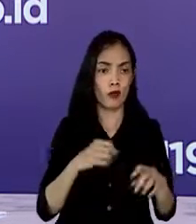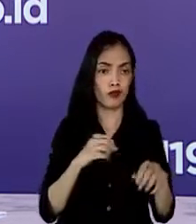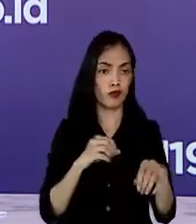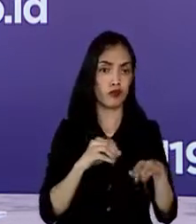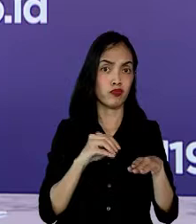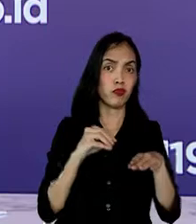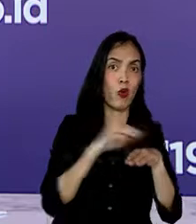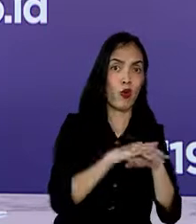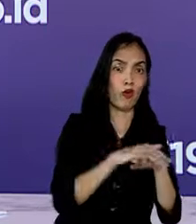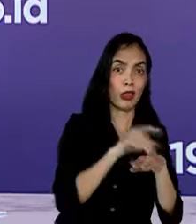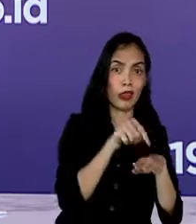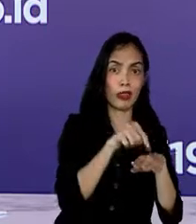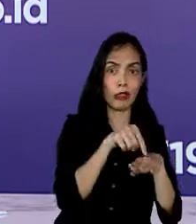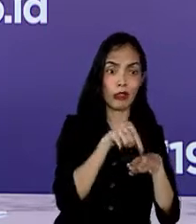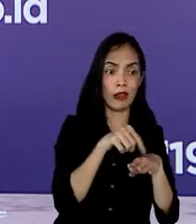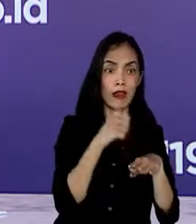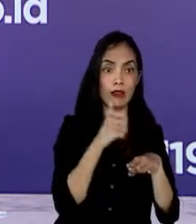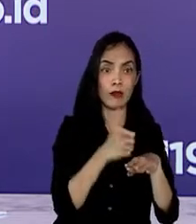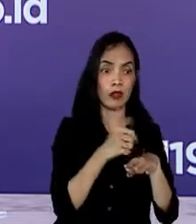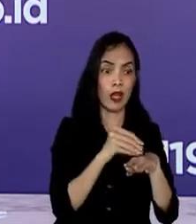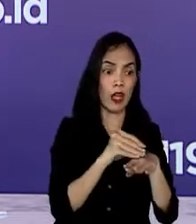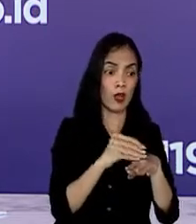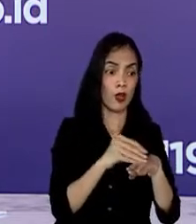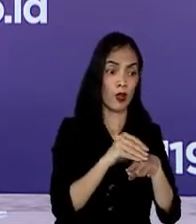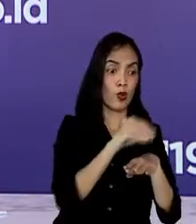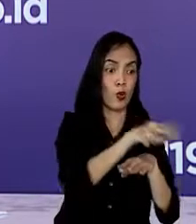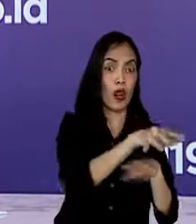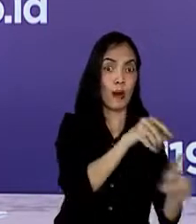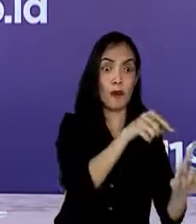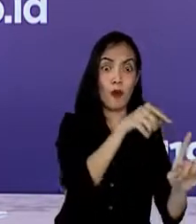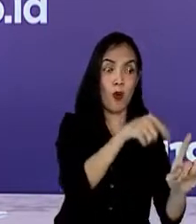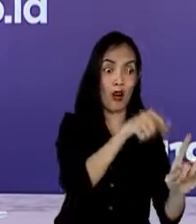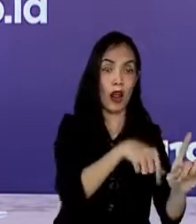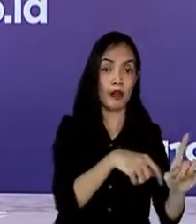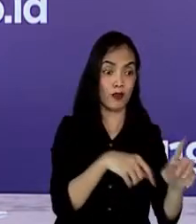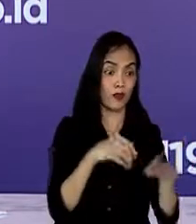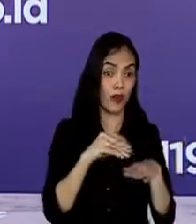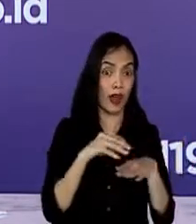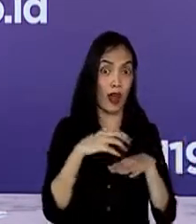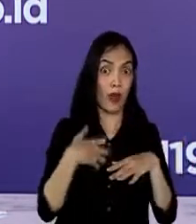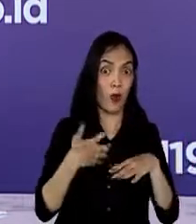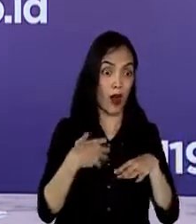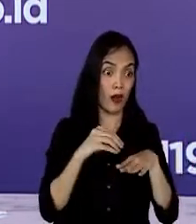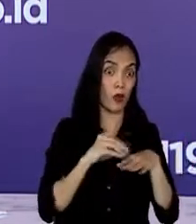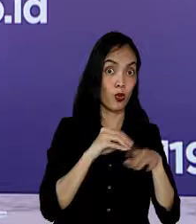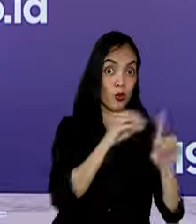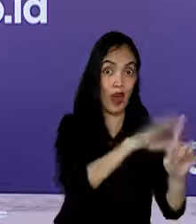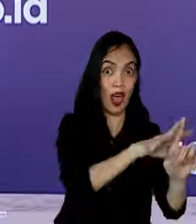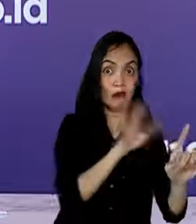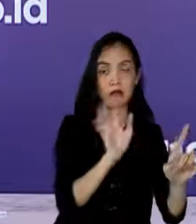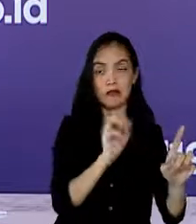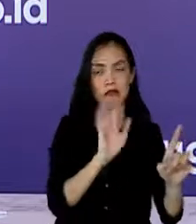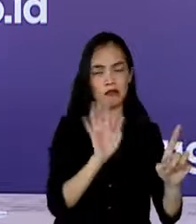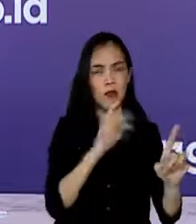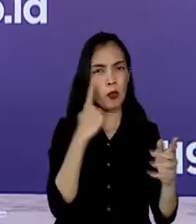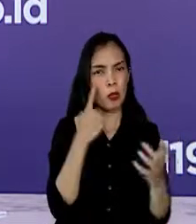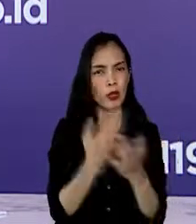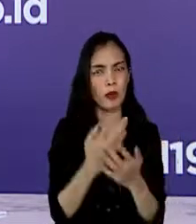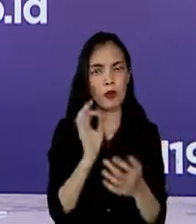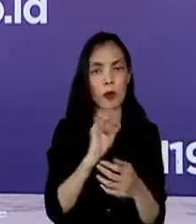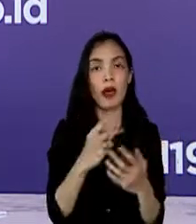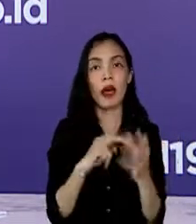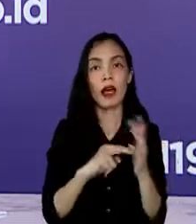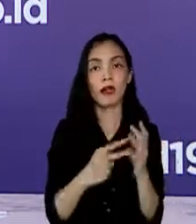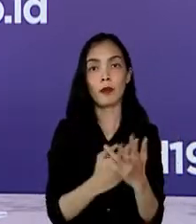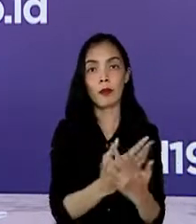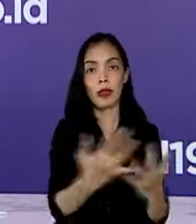terinfeksi profit 19 dapat menularkan virus ke manusia Oleh karena itu masyarakat pemilik hewan